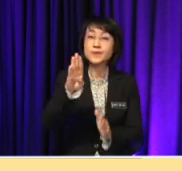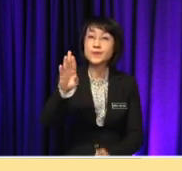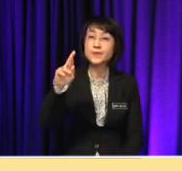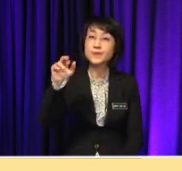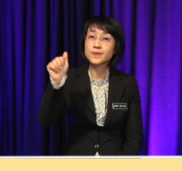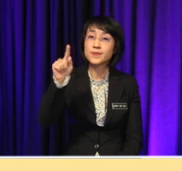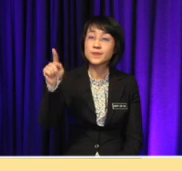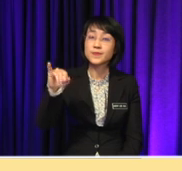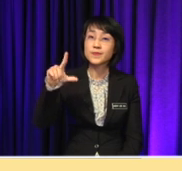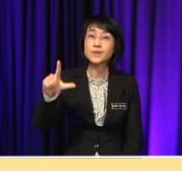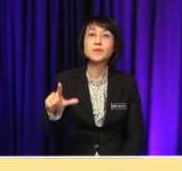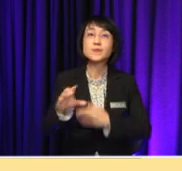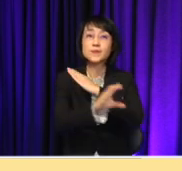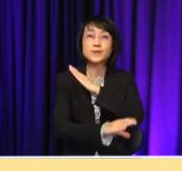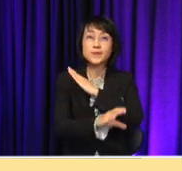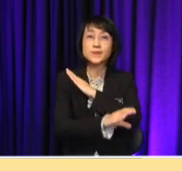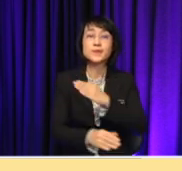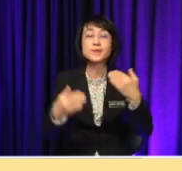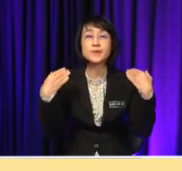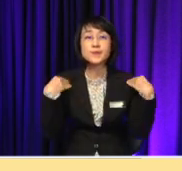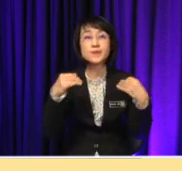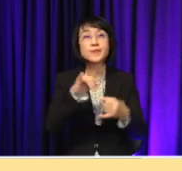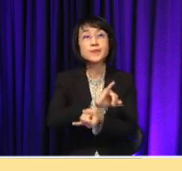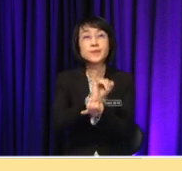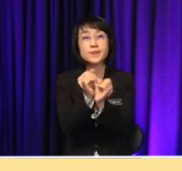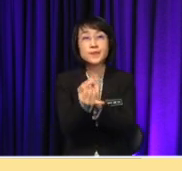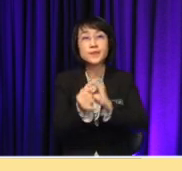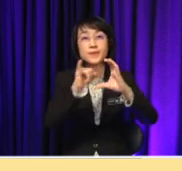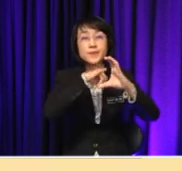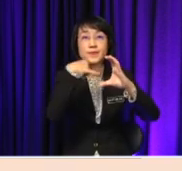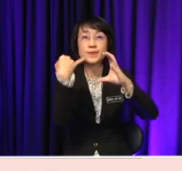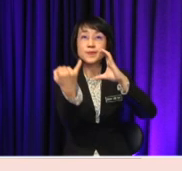siapa kena Jawa angkat tangannya tak jawab tadi tadi